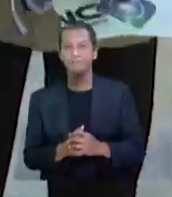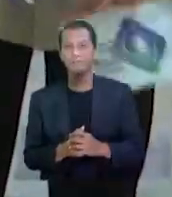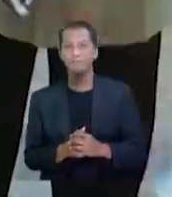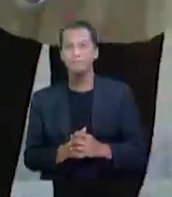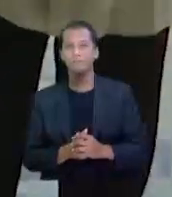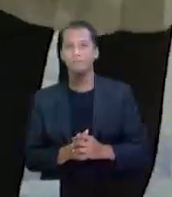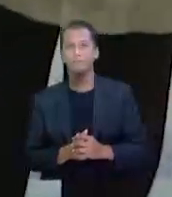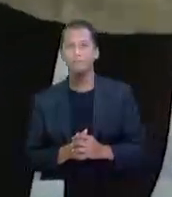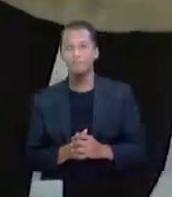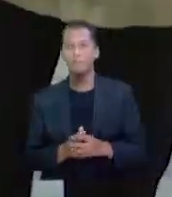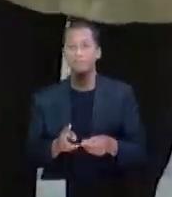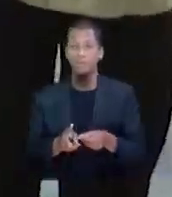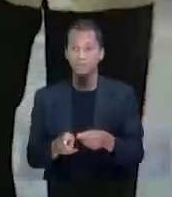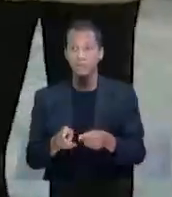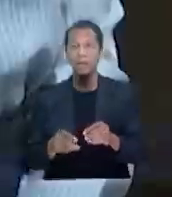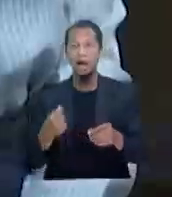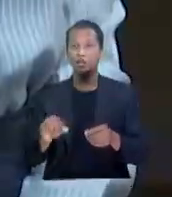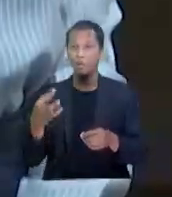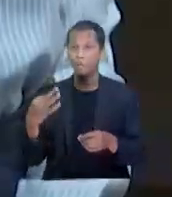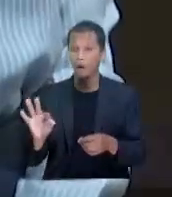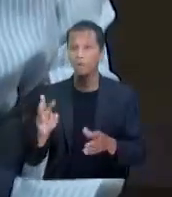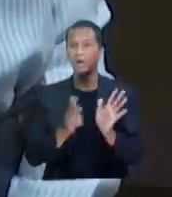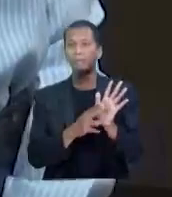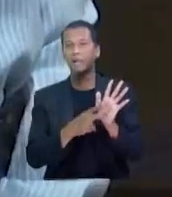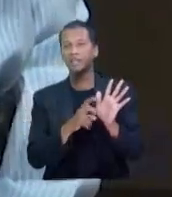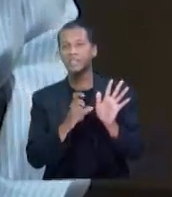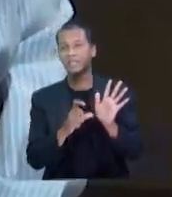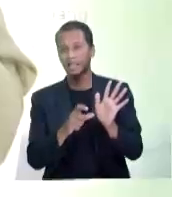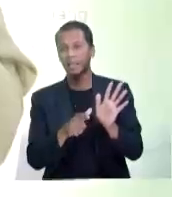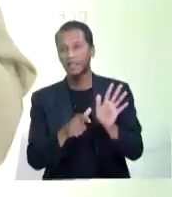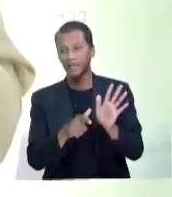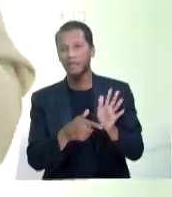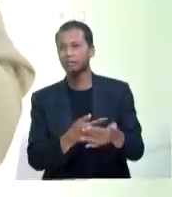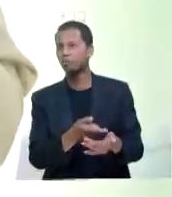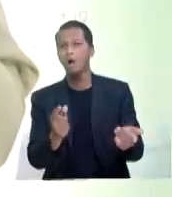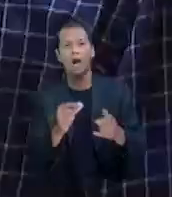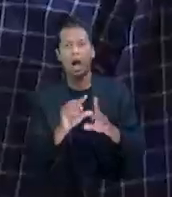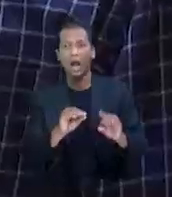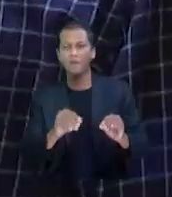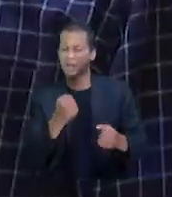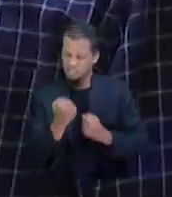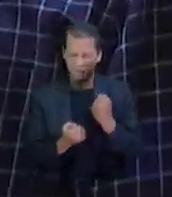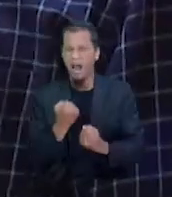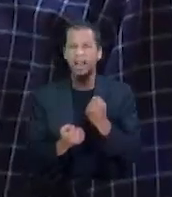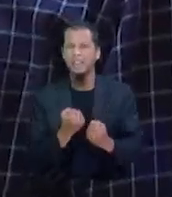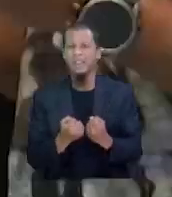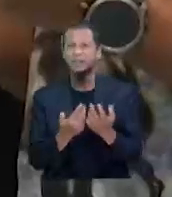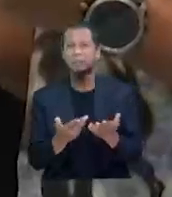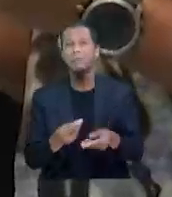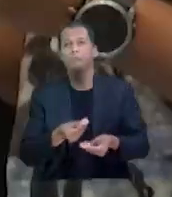Peresmian kantor baru IATA di MNC Tower Jakarta Pusat menjadi penambah semangat baru seluruh karyawan IATA dalam menjalankan roda bisnis ke